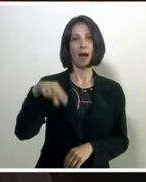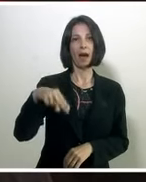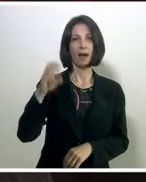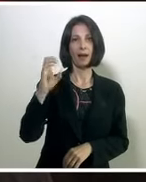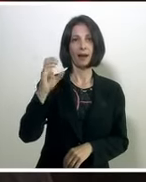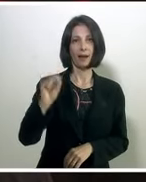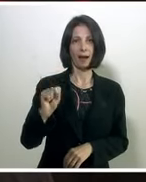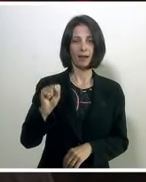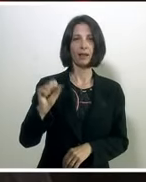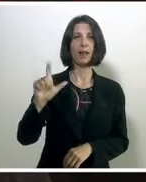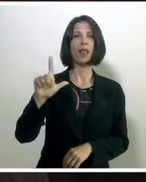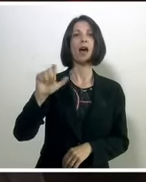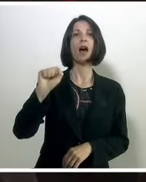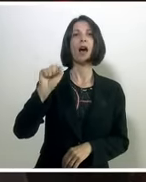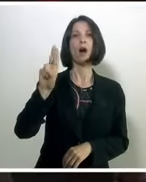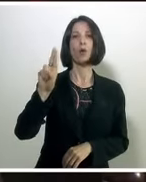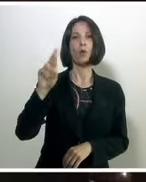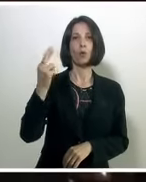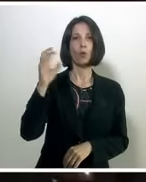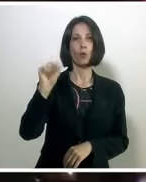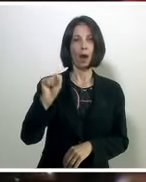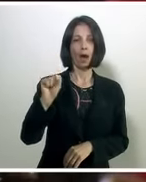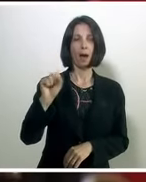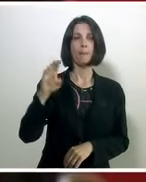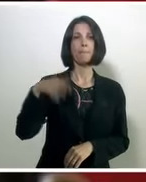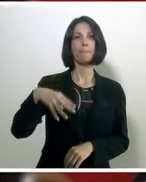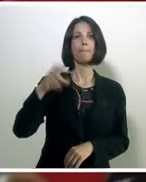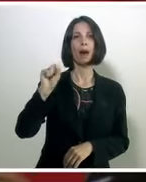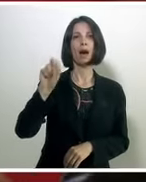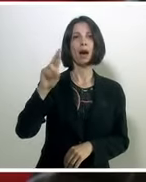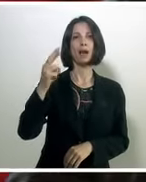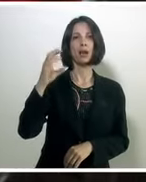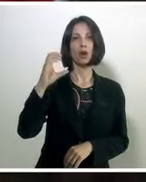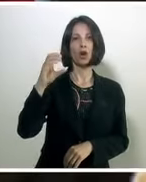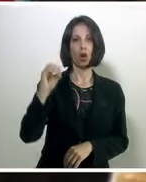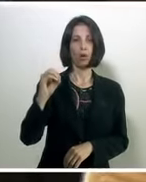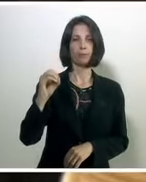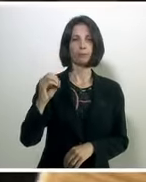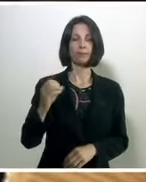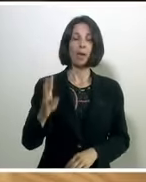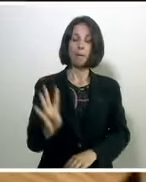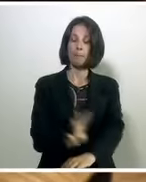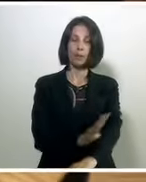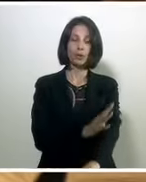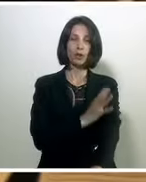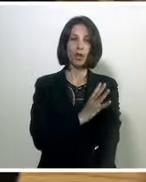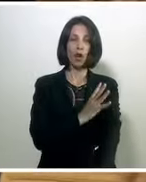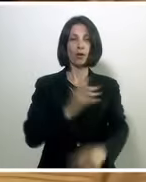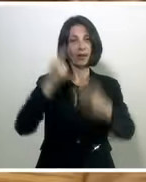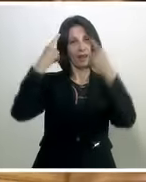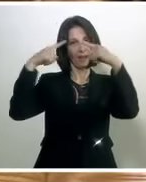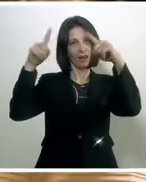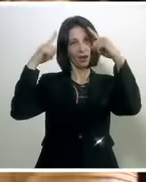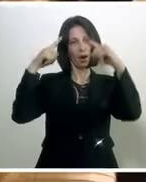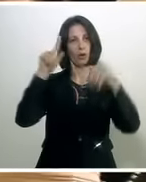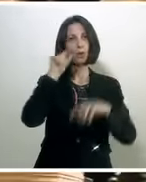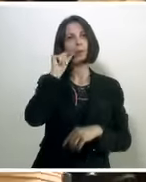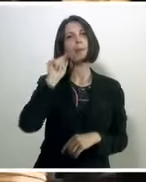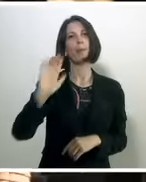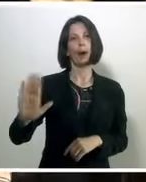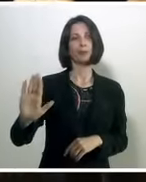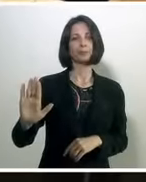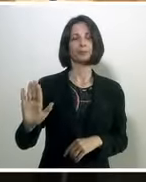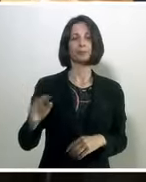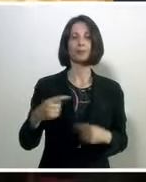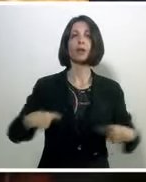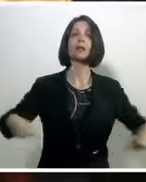Marco che oggi vivranno con noi questa grande emozione Per commemorare il loro padre siamo qui in questo